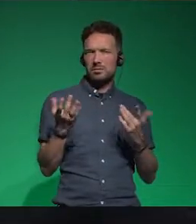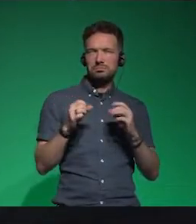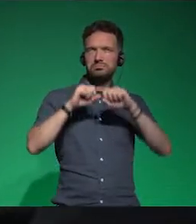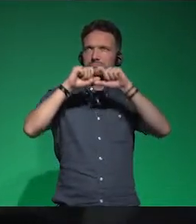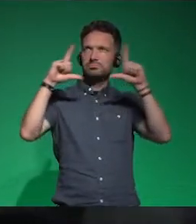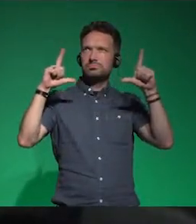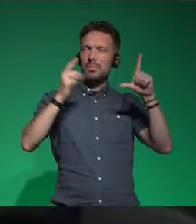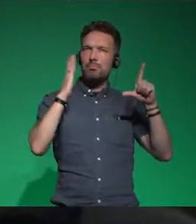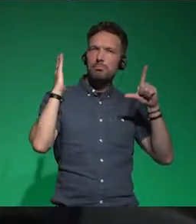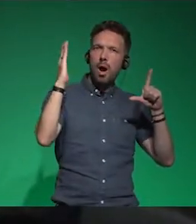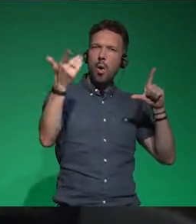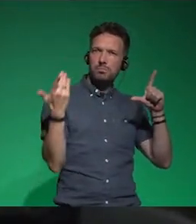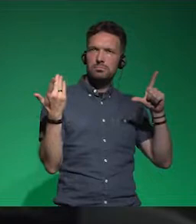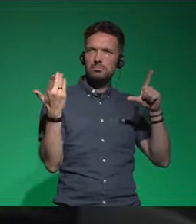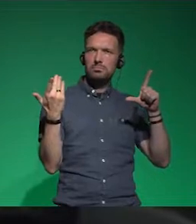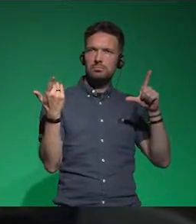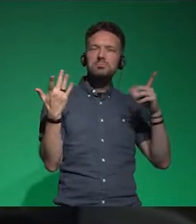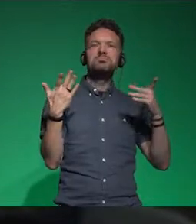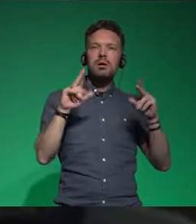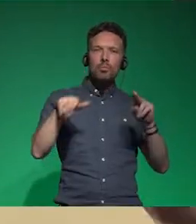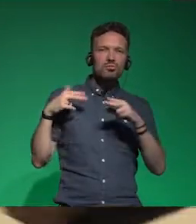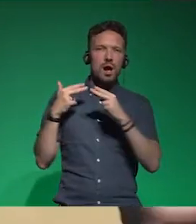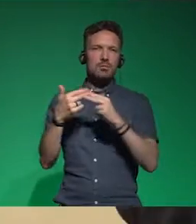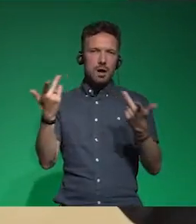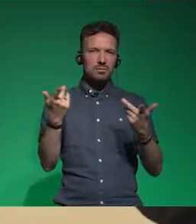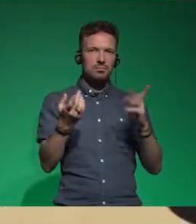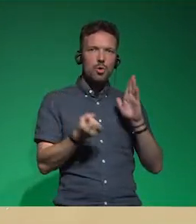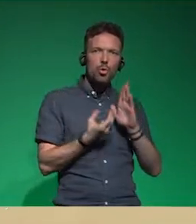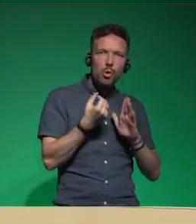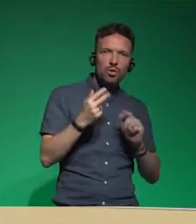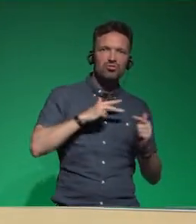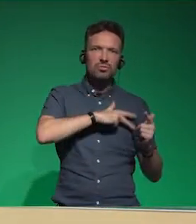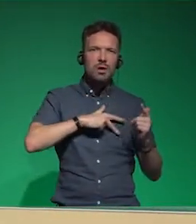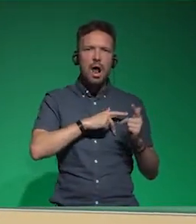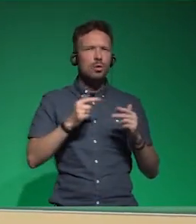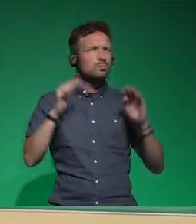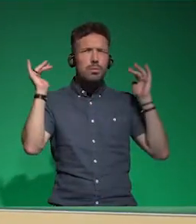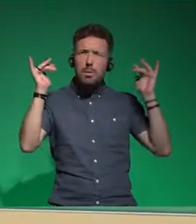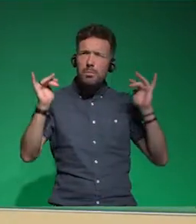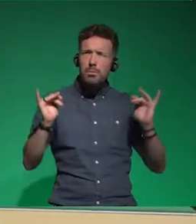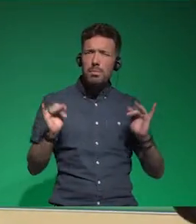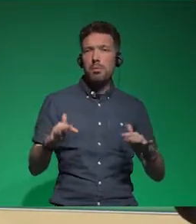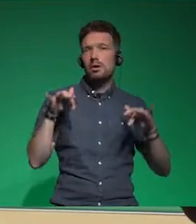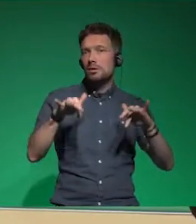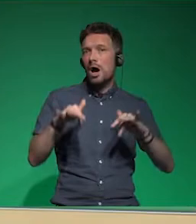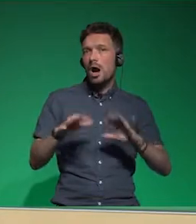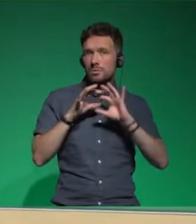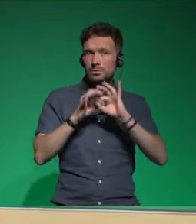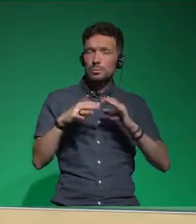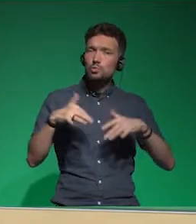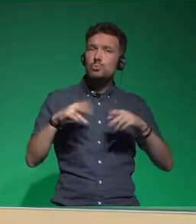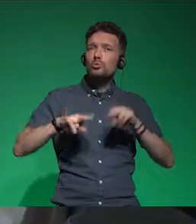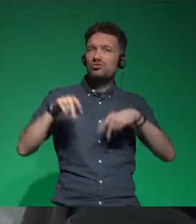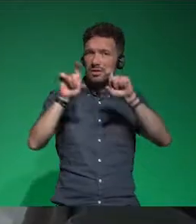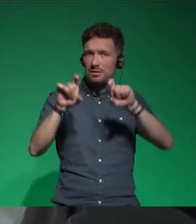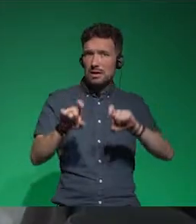die verschiedenen Dimensionen, die ökonomische, die ökologische und die soziale Dimension im Blick zu behalten sind. Und hierbei ist